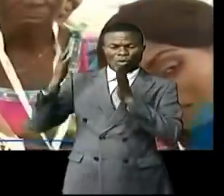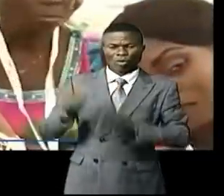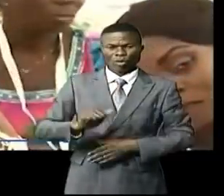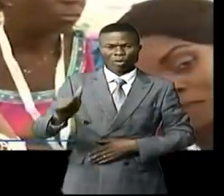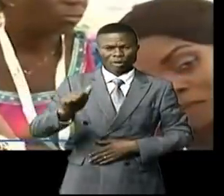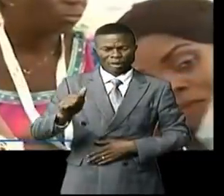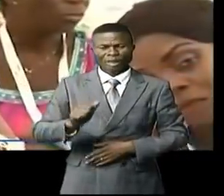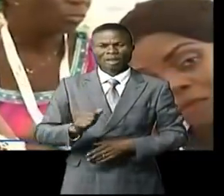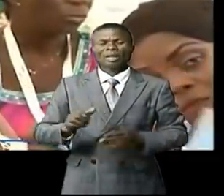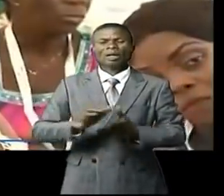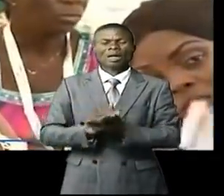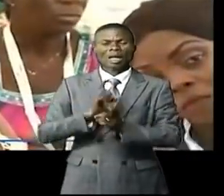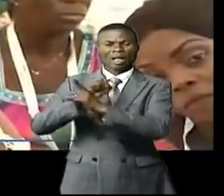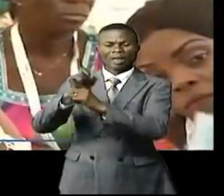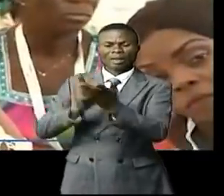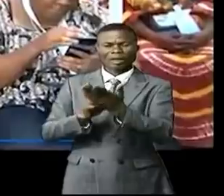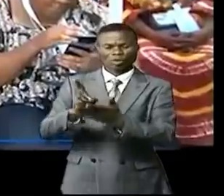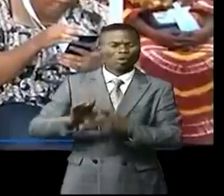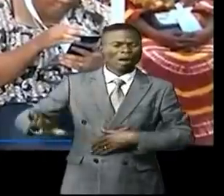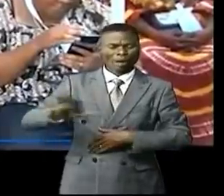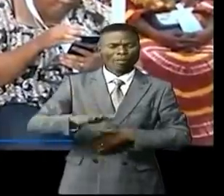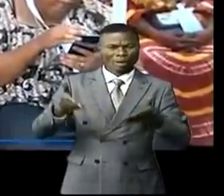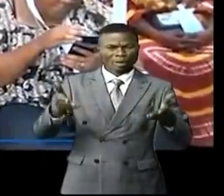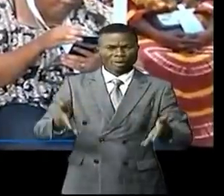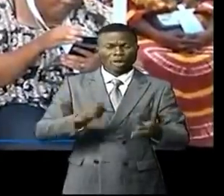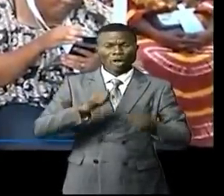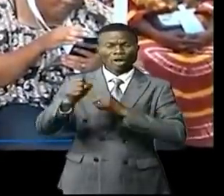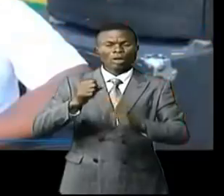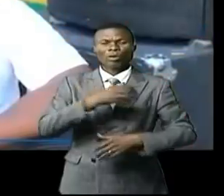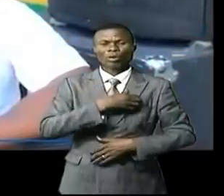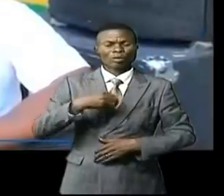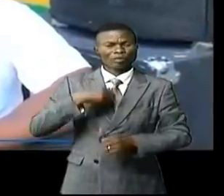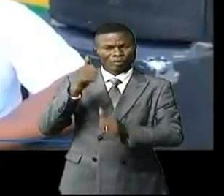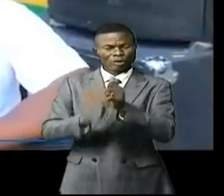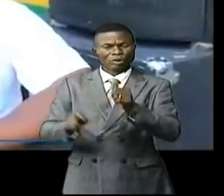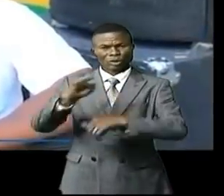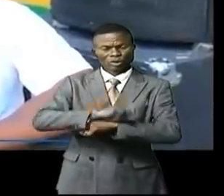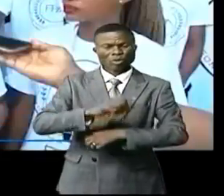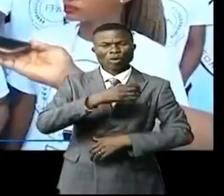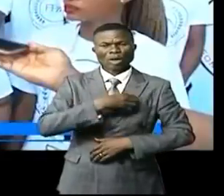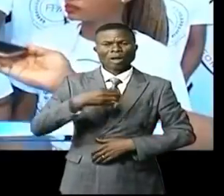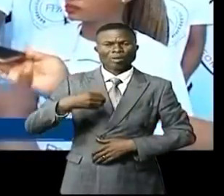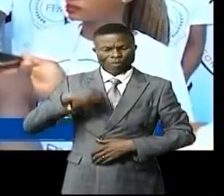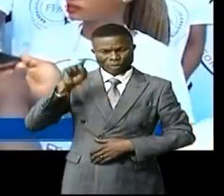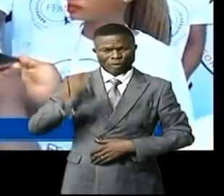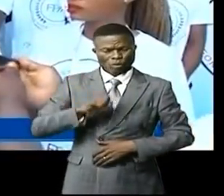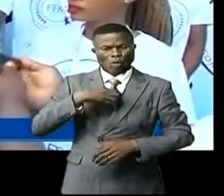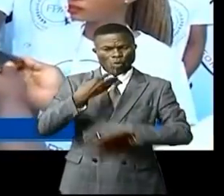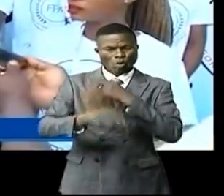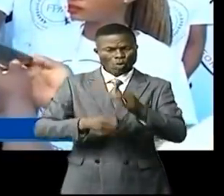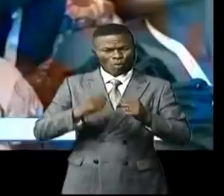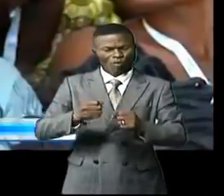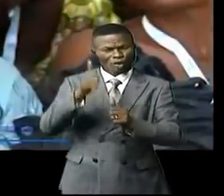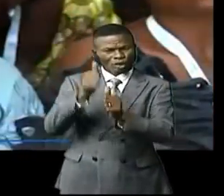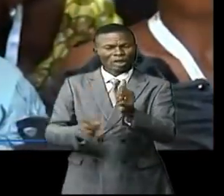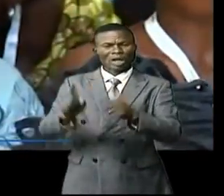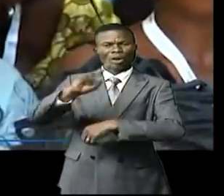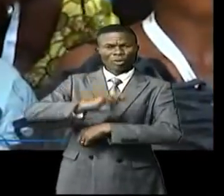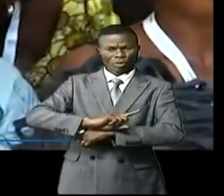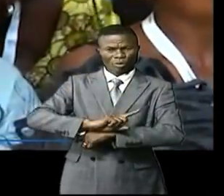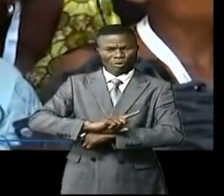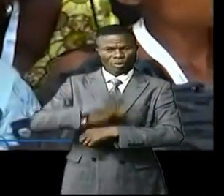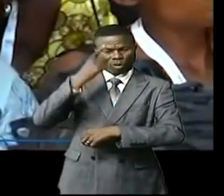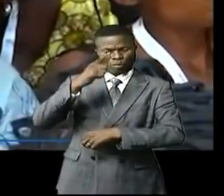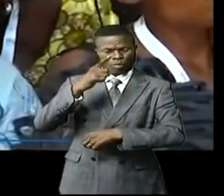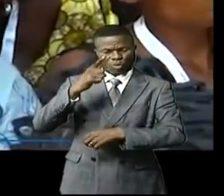à défendre leurs droits partout où elles se trouvent. Le combat de la femme, c'est tous les jours. La femme doit se battre quotidiennement. Ce n'est pas pour prouver